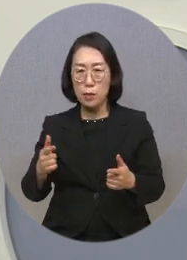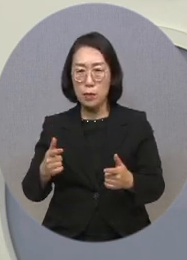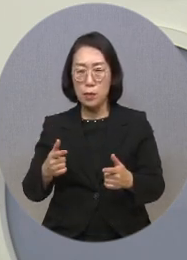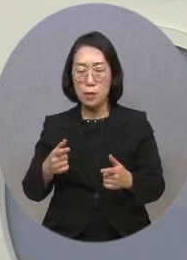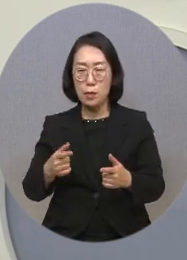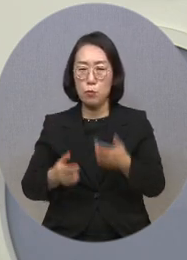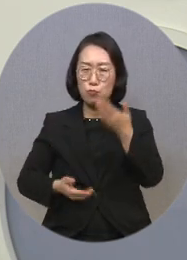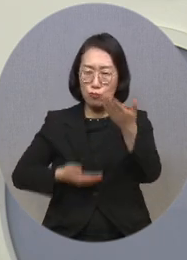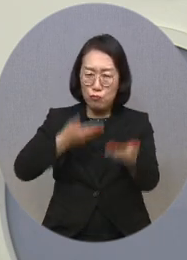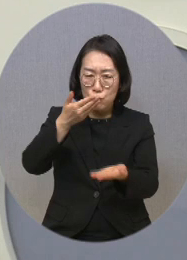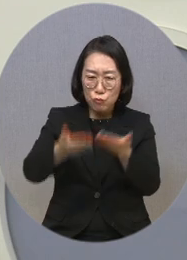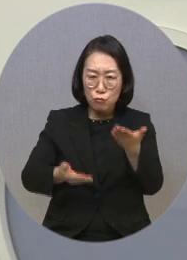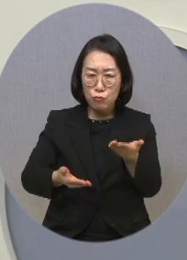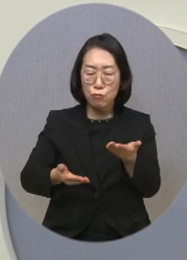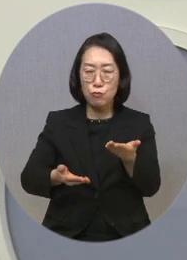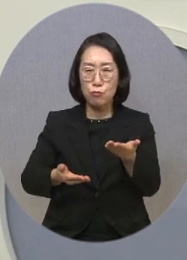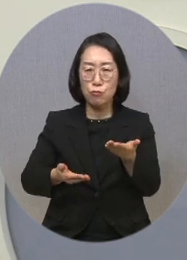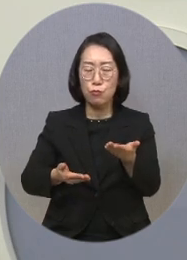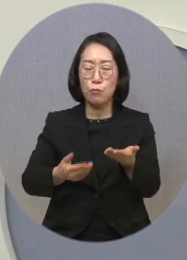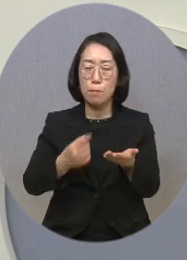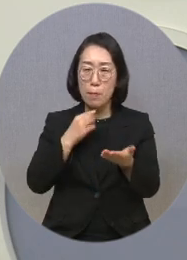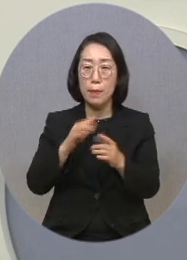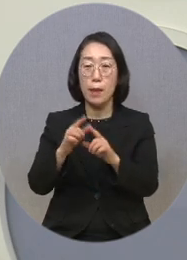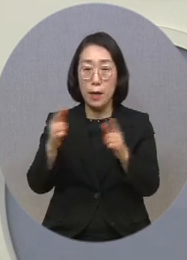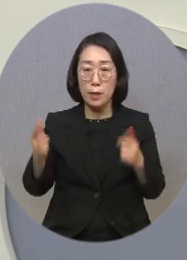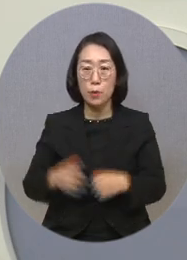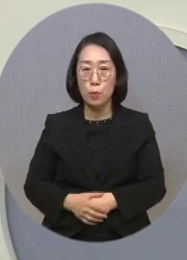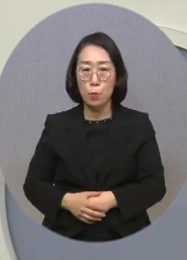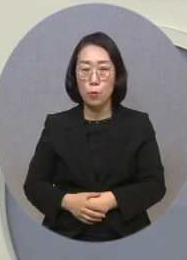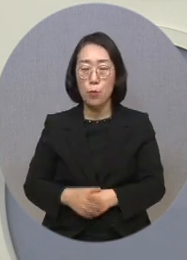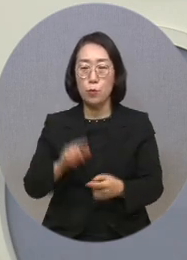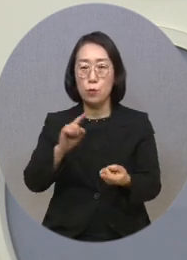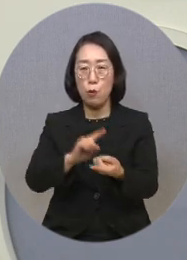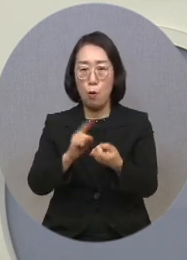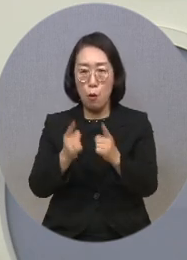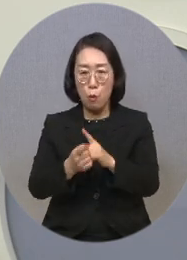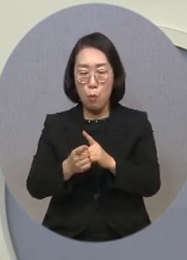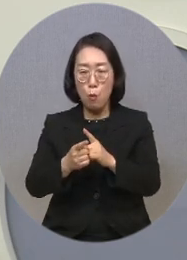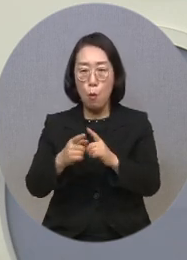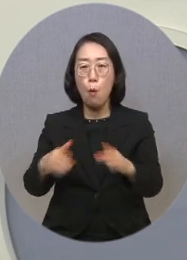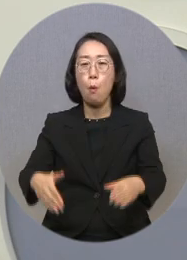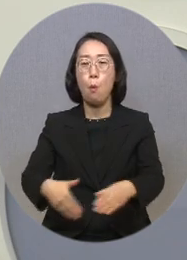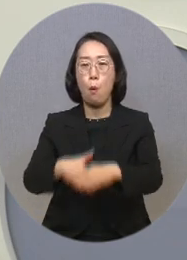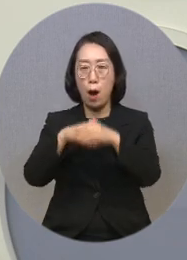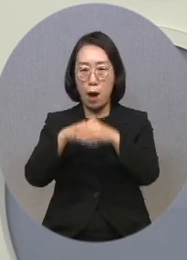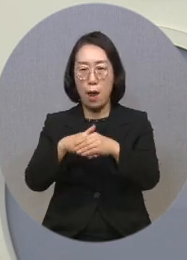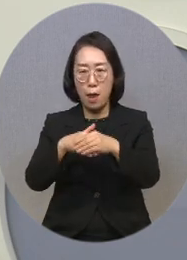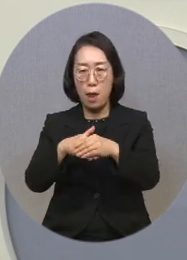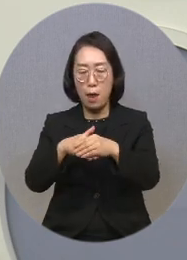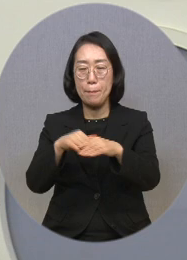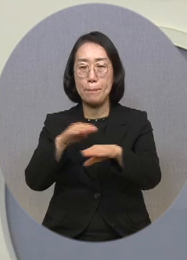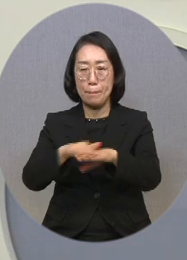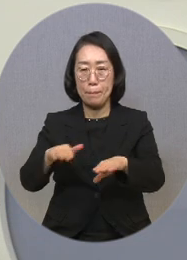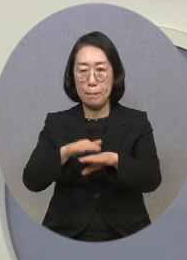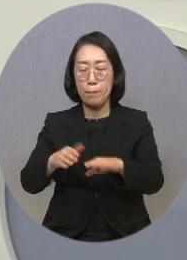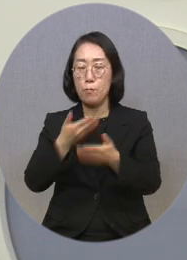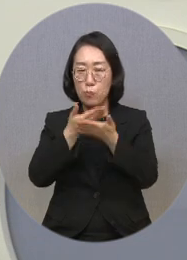줘서 되는 일도 아니고 그 기운이 화해를 해야 된다. 아. 그래서 저도 이렇게